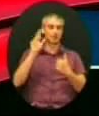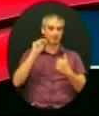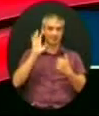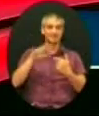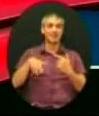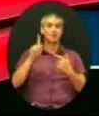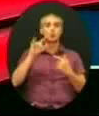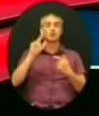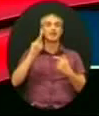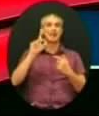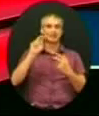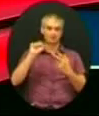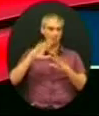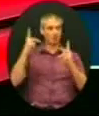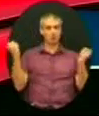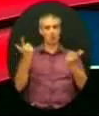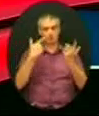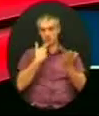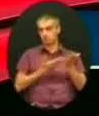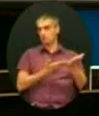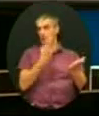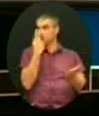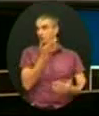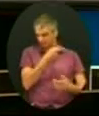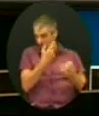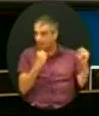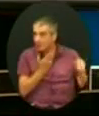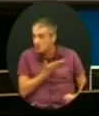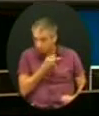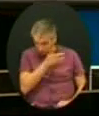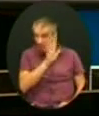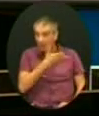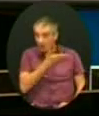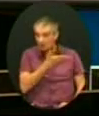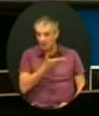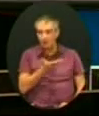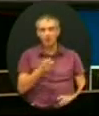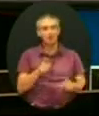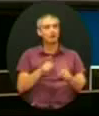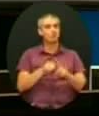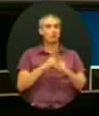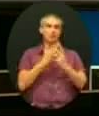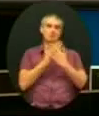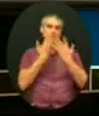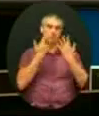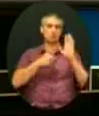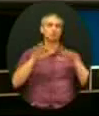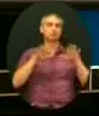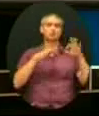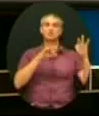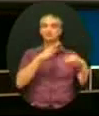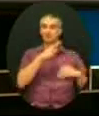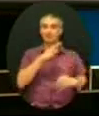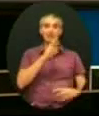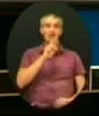ויקיליקס, אז כולם שם חוגגים, אומרים, תראו מה קורה שם, mm-hmm. זה דמוקרטיה, זה אירופה, זאת אומרת, ברור שראש ממשלת ספרד